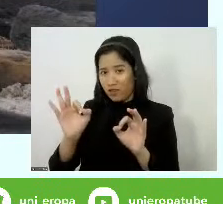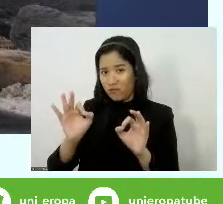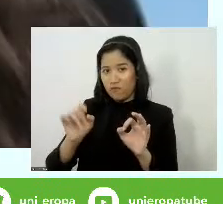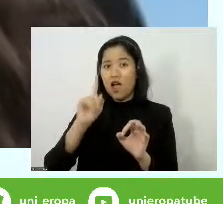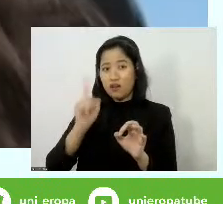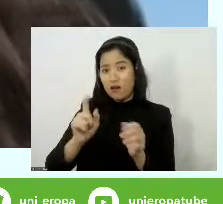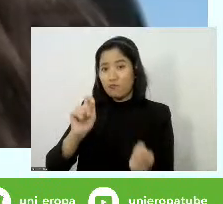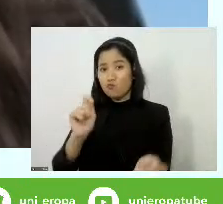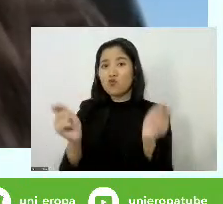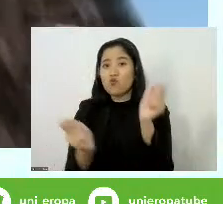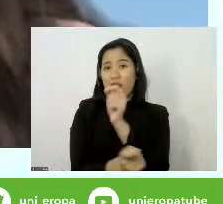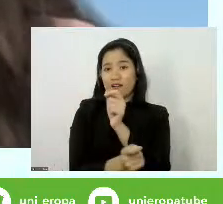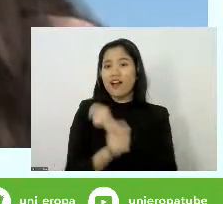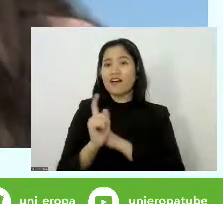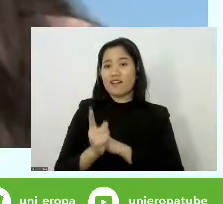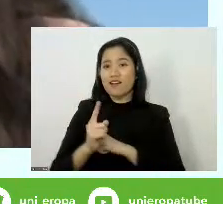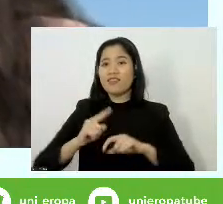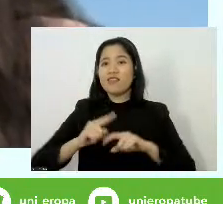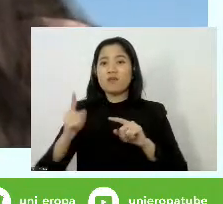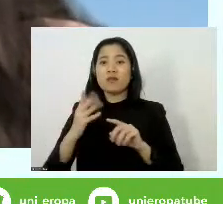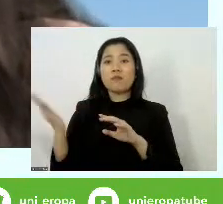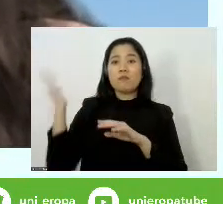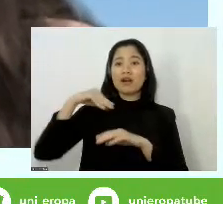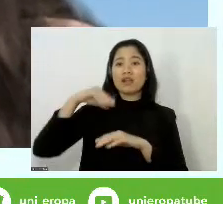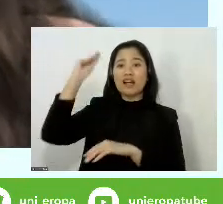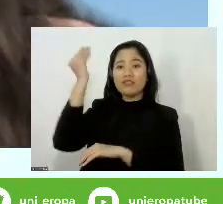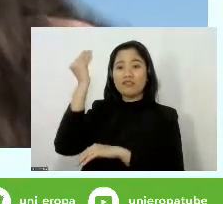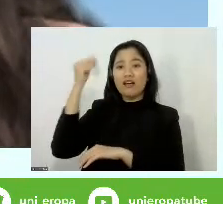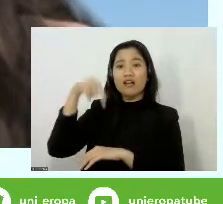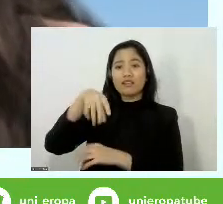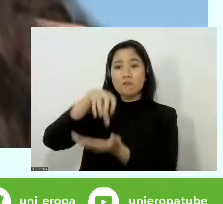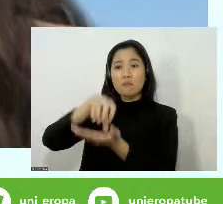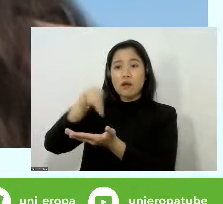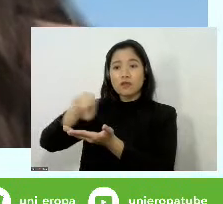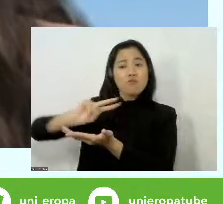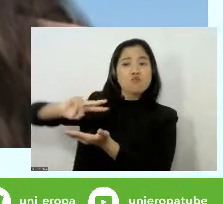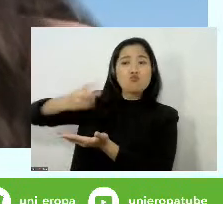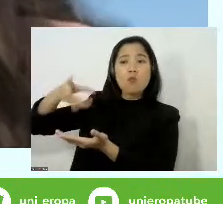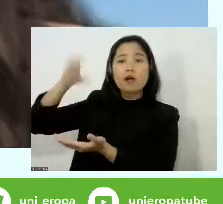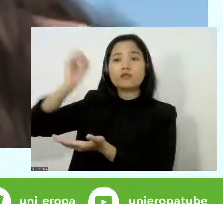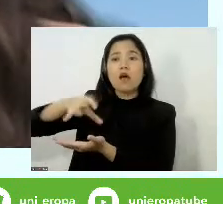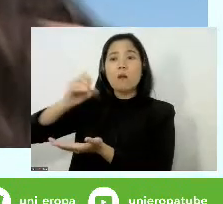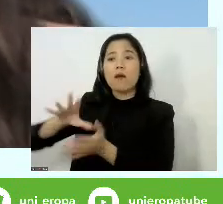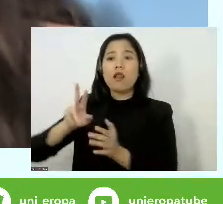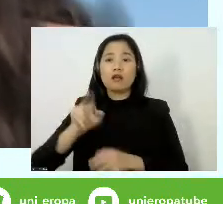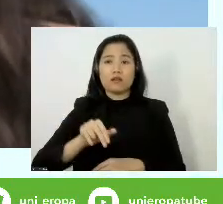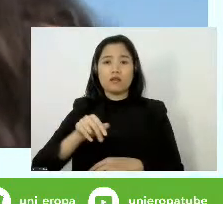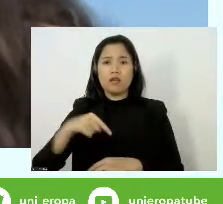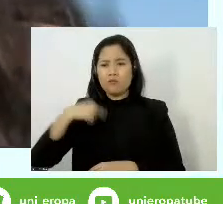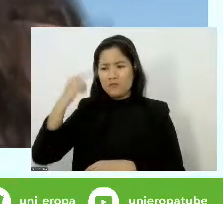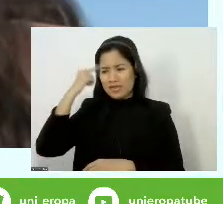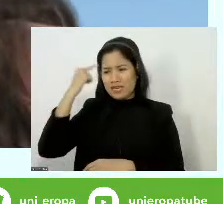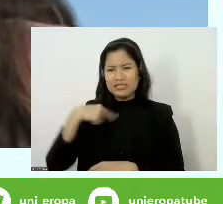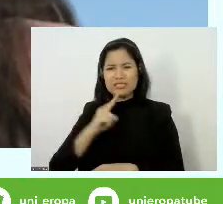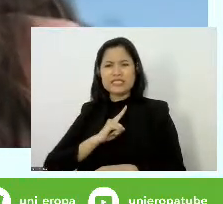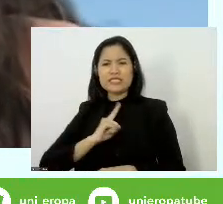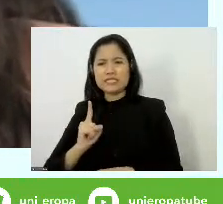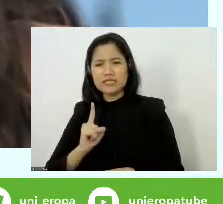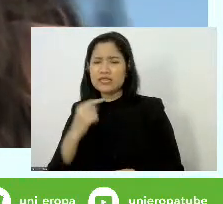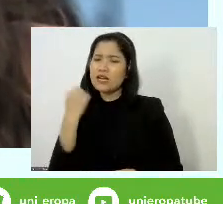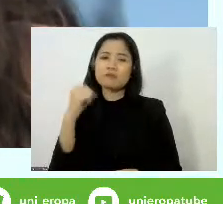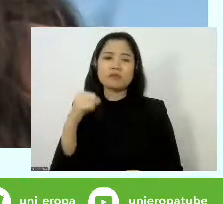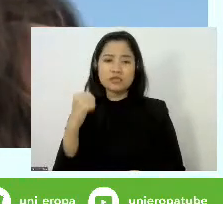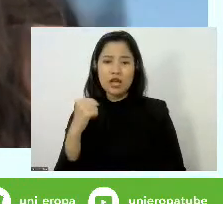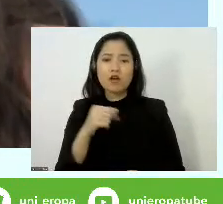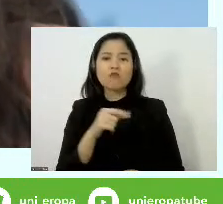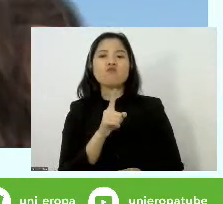daerah Hai tersebut Tapi pada saat aku balik lagi Jakarta daerah tersebut balik lagi akhirnya aku berfikir aku nggak bisa jalan sendiri aku harus